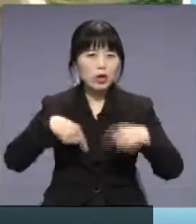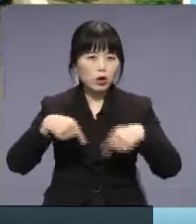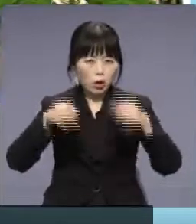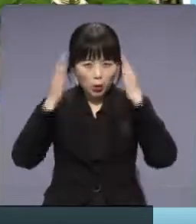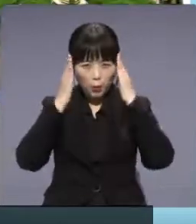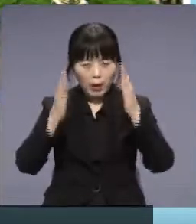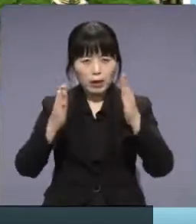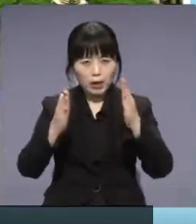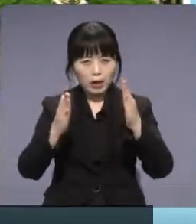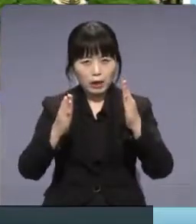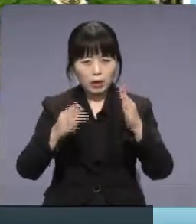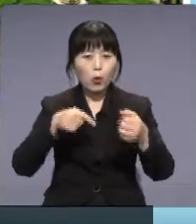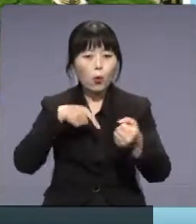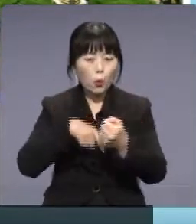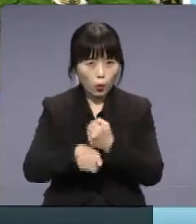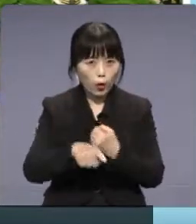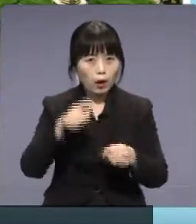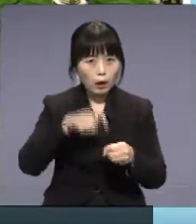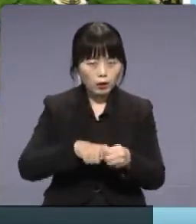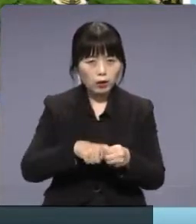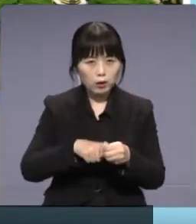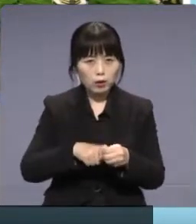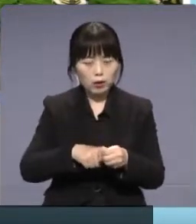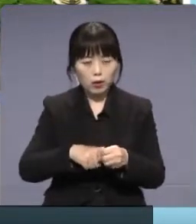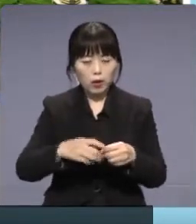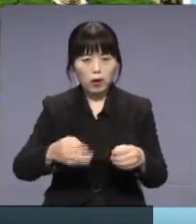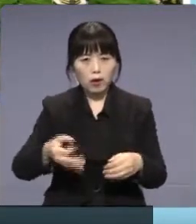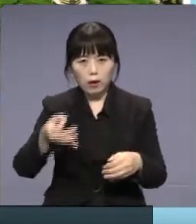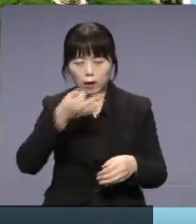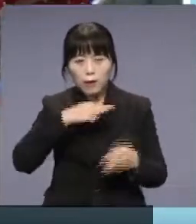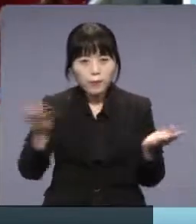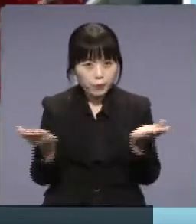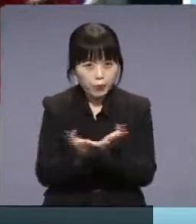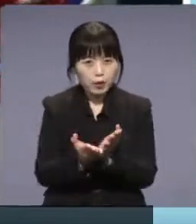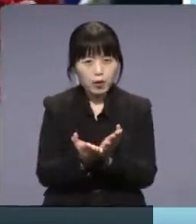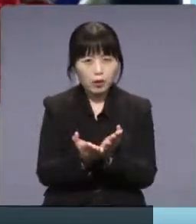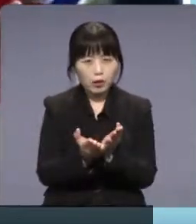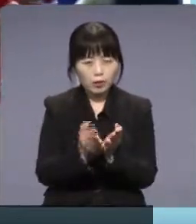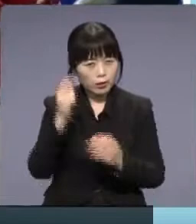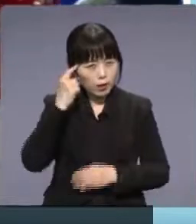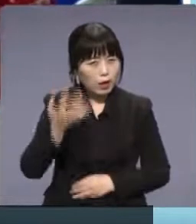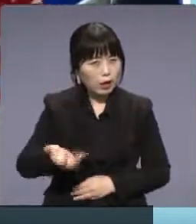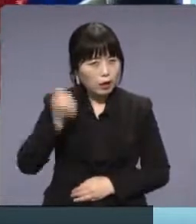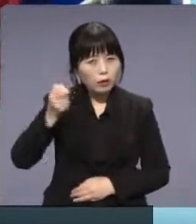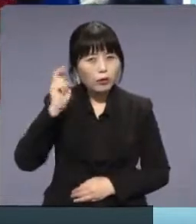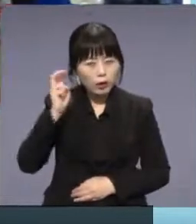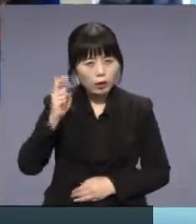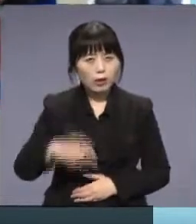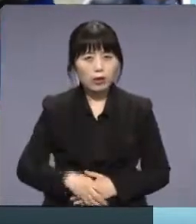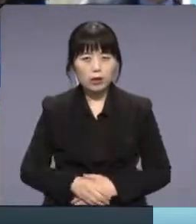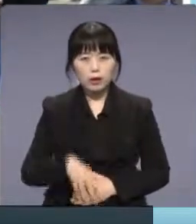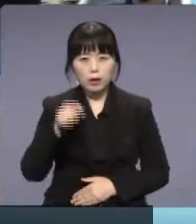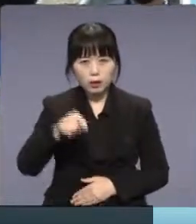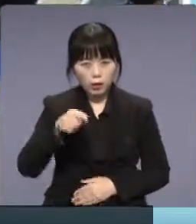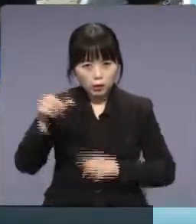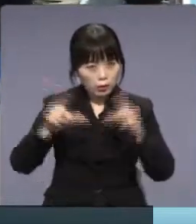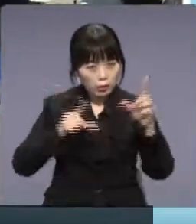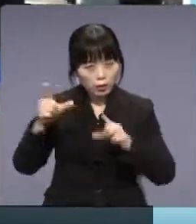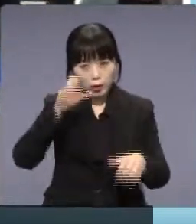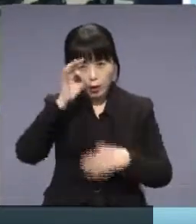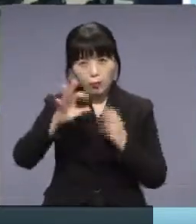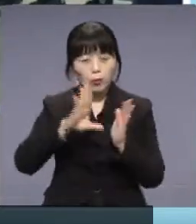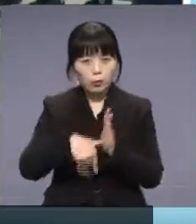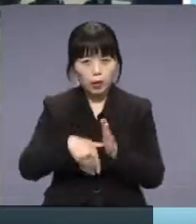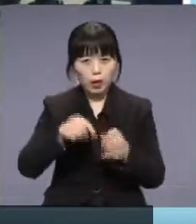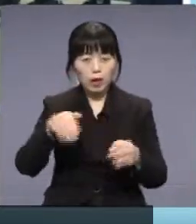방향을 그런 과학적, 그다음 이성적, 합리적인 쪽에 맞추려고 생각을 했던 것 같아요. 그리고 그런 측면에서